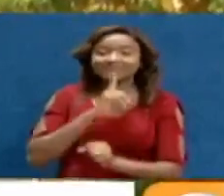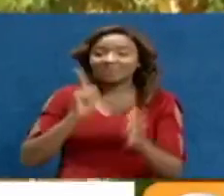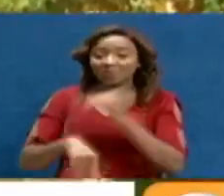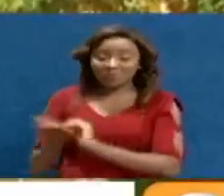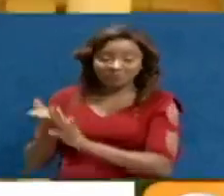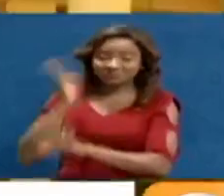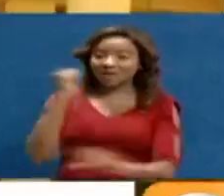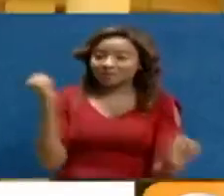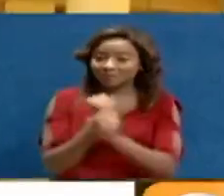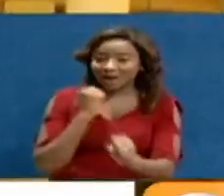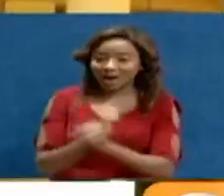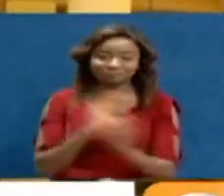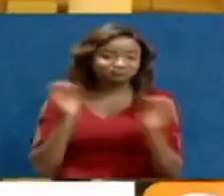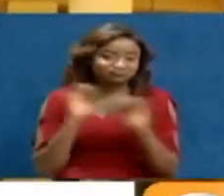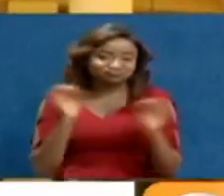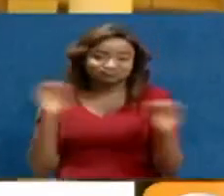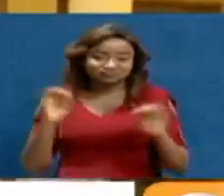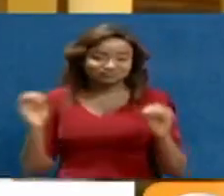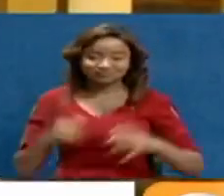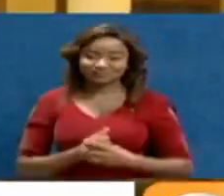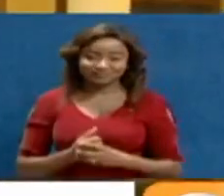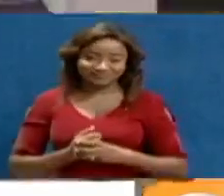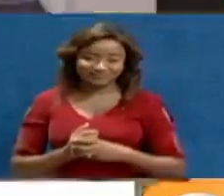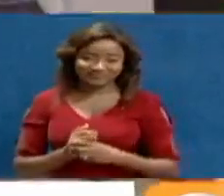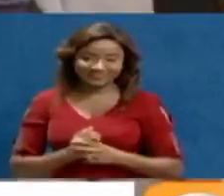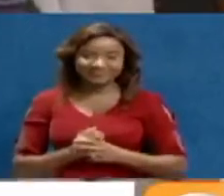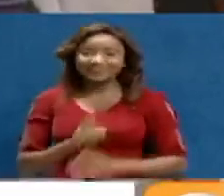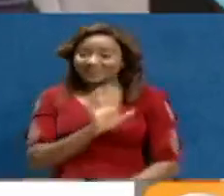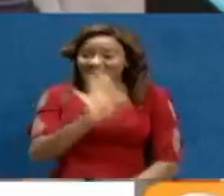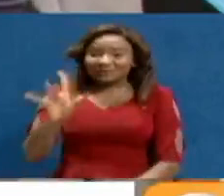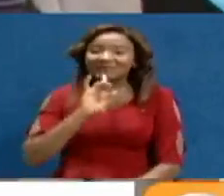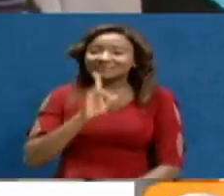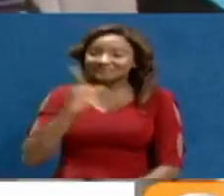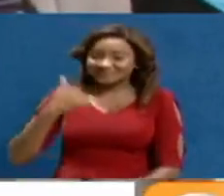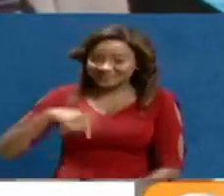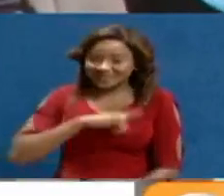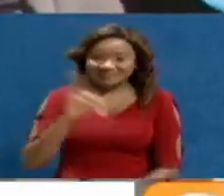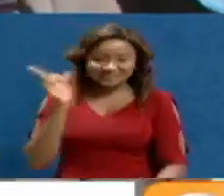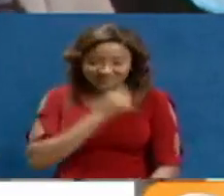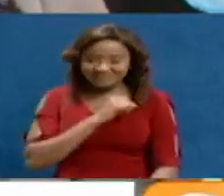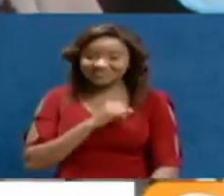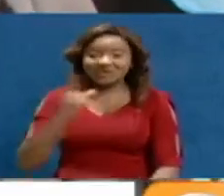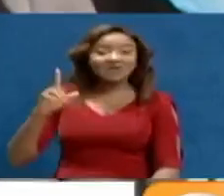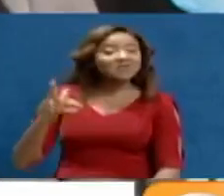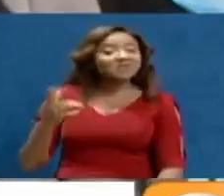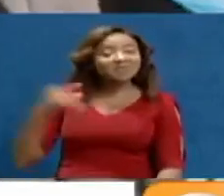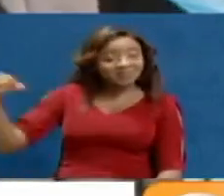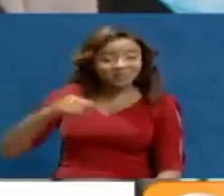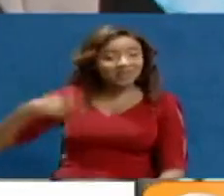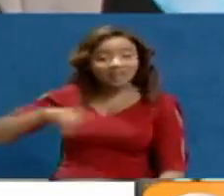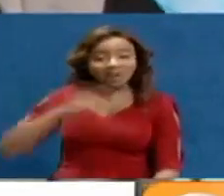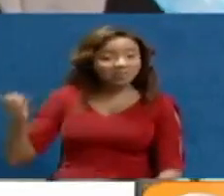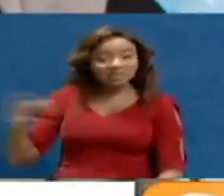na serikali ya kaunti hiyo kugonga mwamba. They told us on our faces that they are not going to pay us our salary